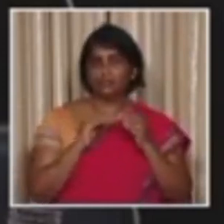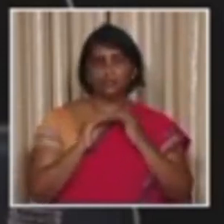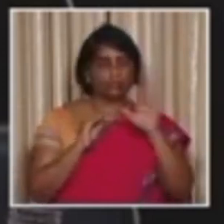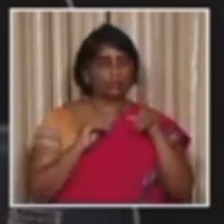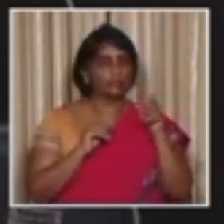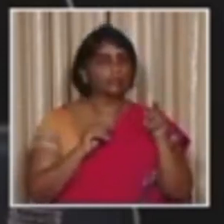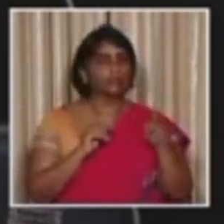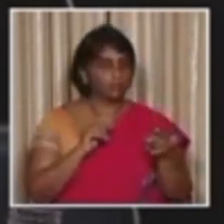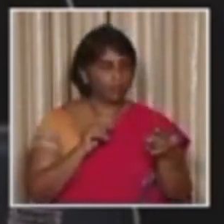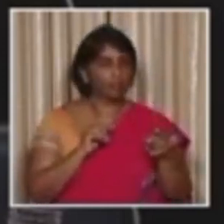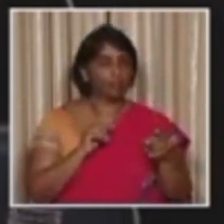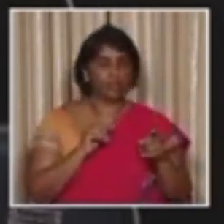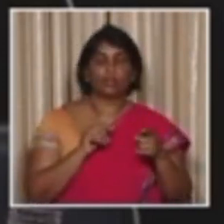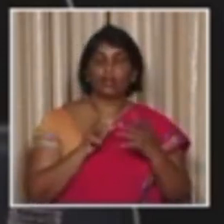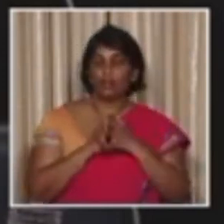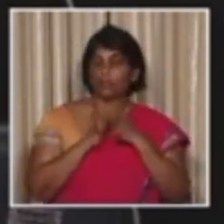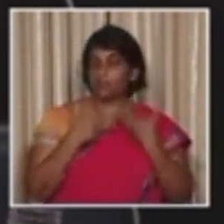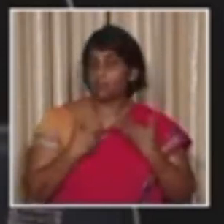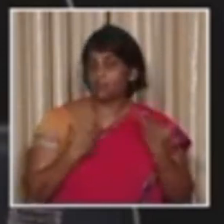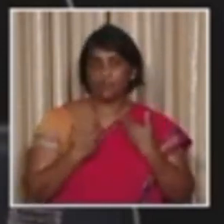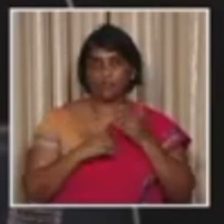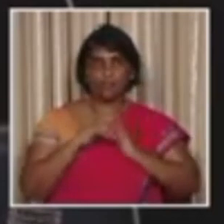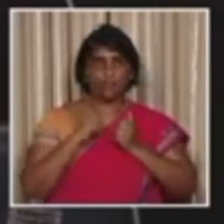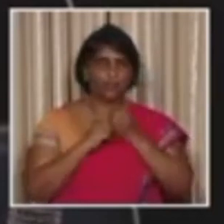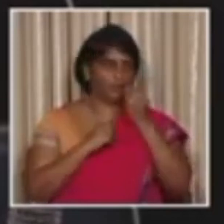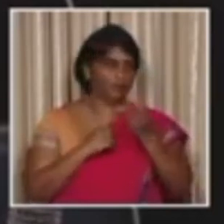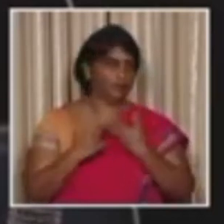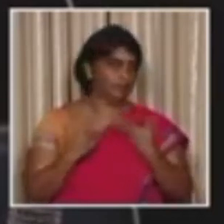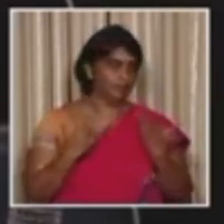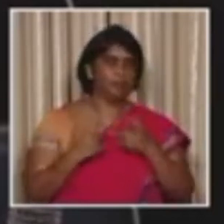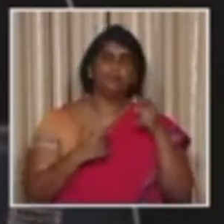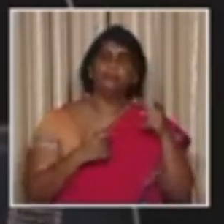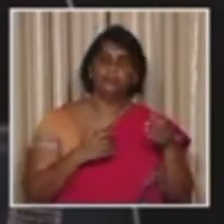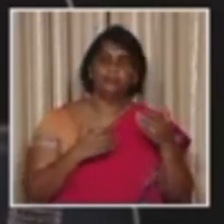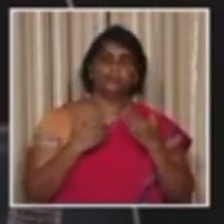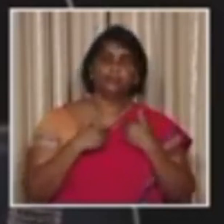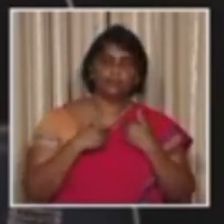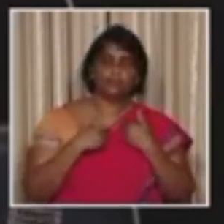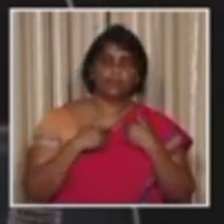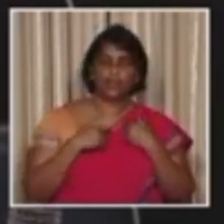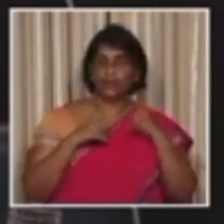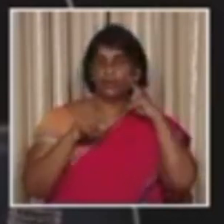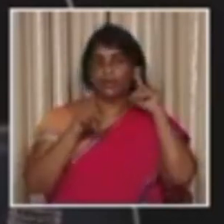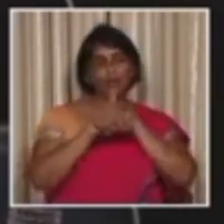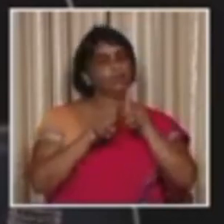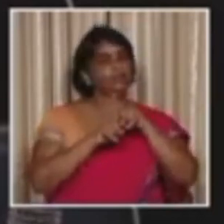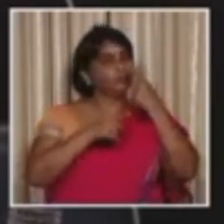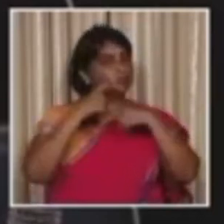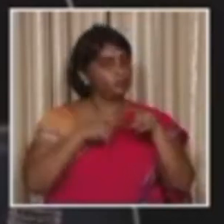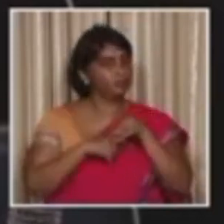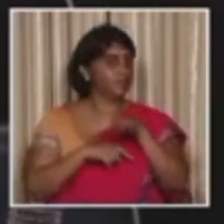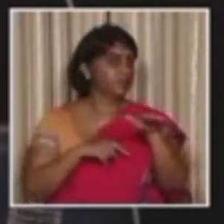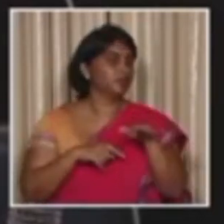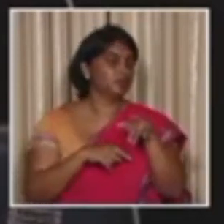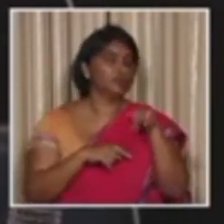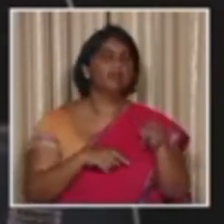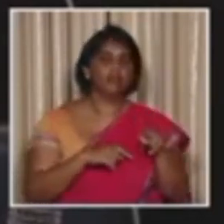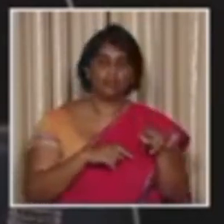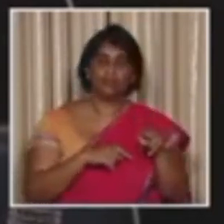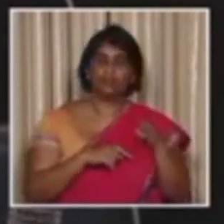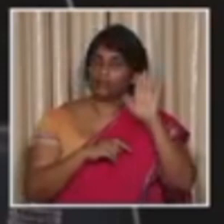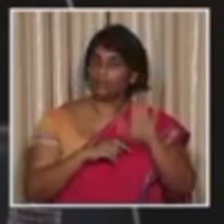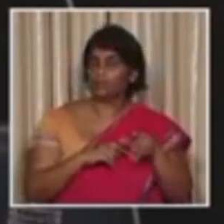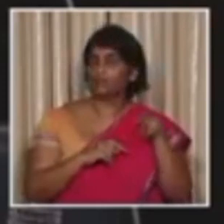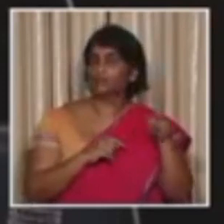அவர்களுடைய எல்லைக்குள்ளே வைத்து கொண்டு அவர்கள் இவ்வாறு செய்வது பொருத்தமல்ல. எப்பொழுதும் பாலஸ்தீனத்துக்கு வெற்றி